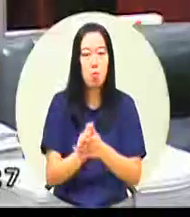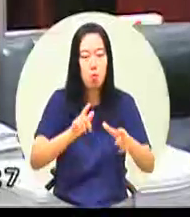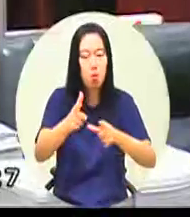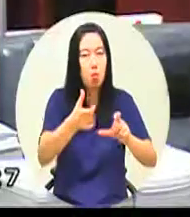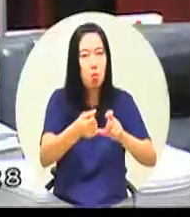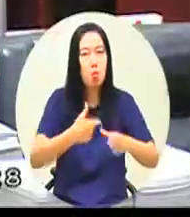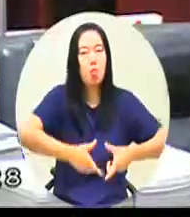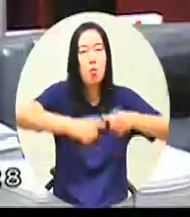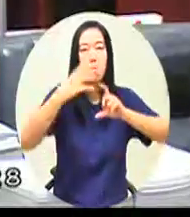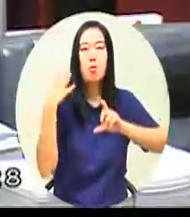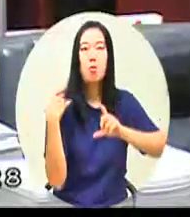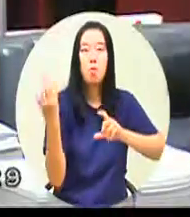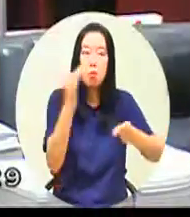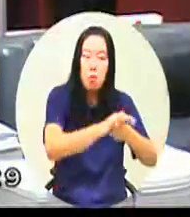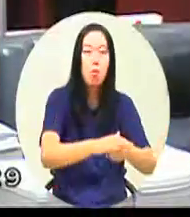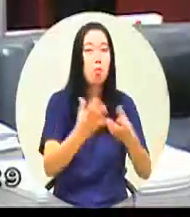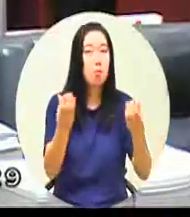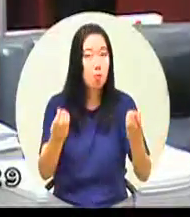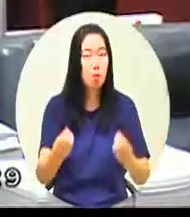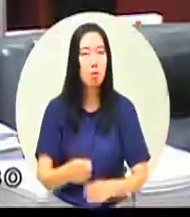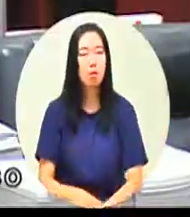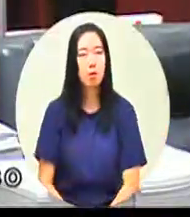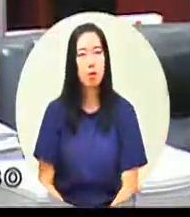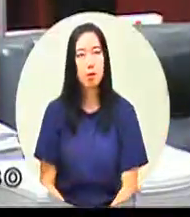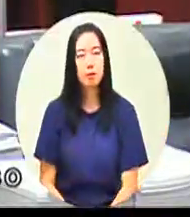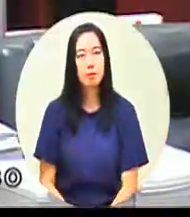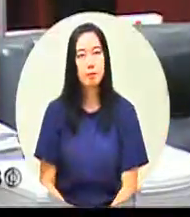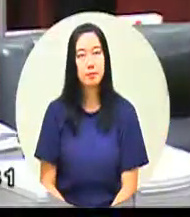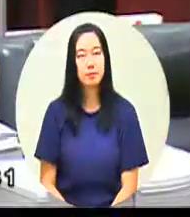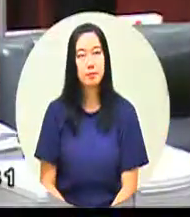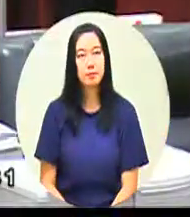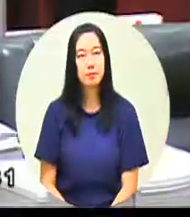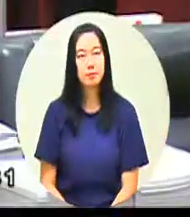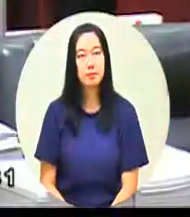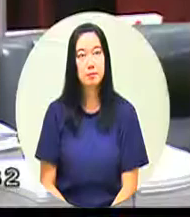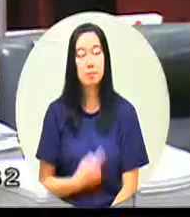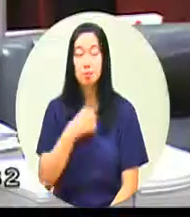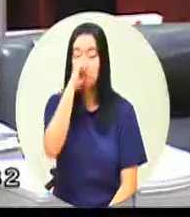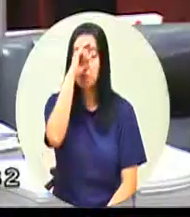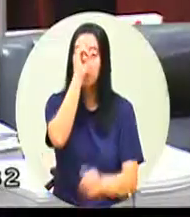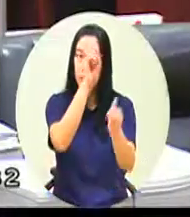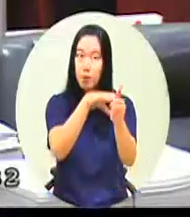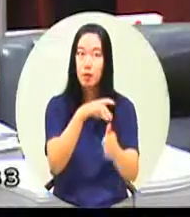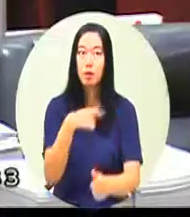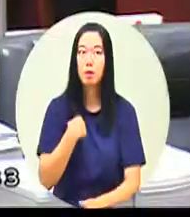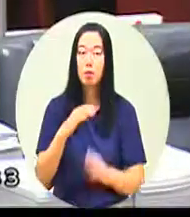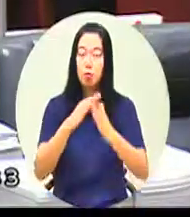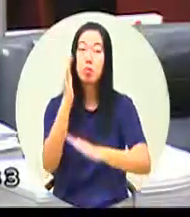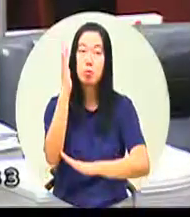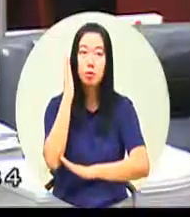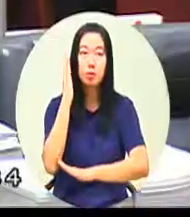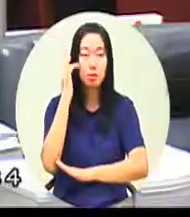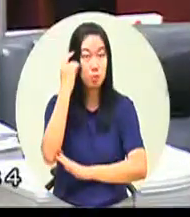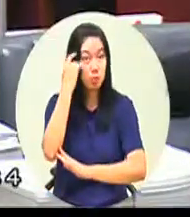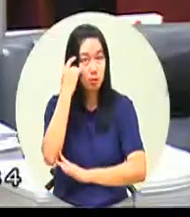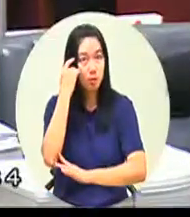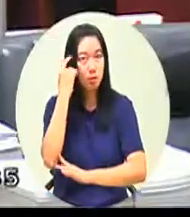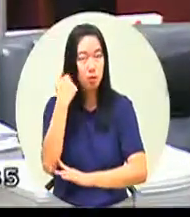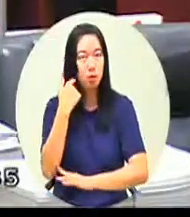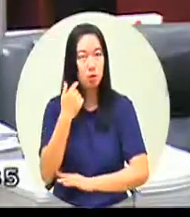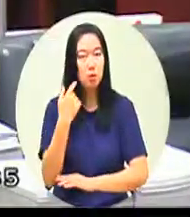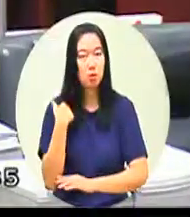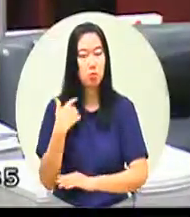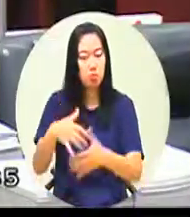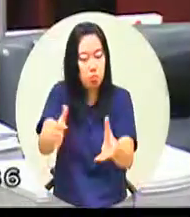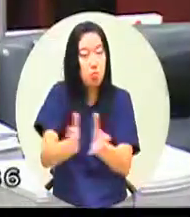机会了就是有这种状况了所以木满公站在我们市府这个优良的团